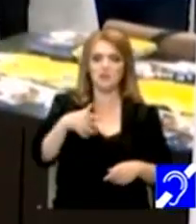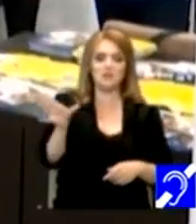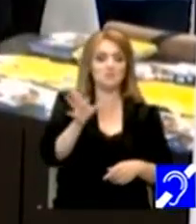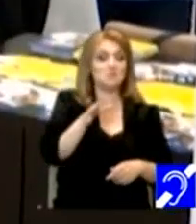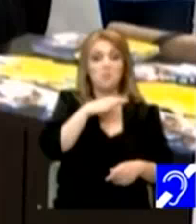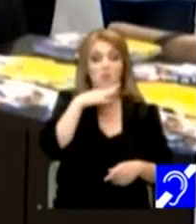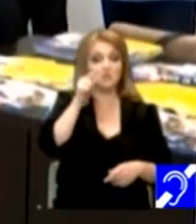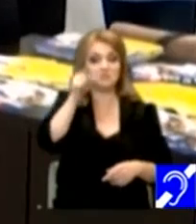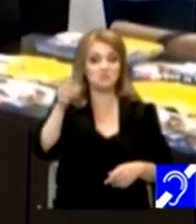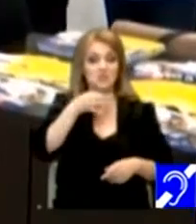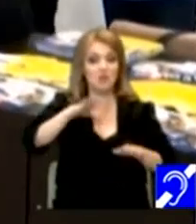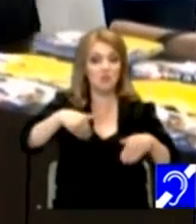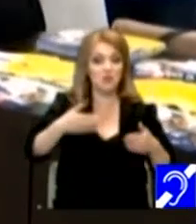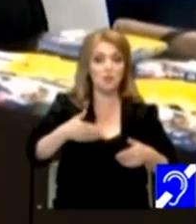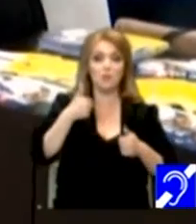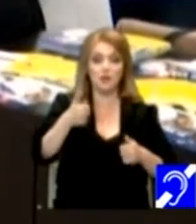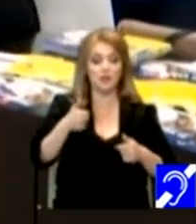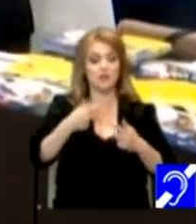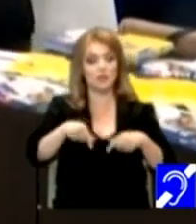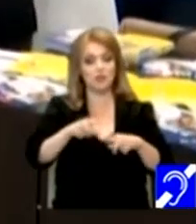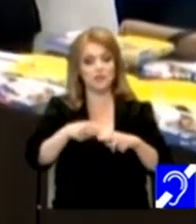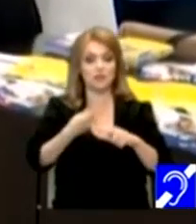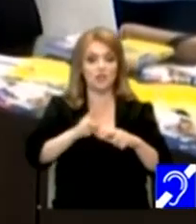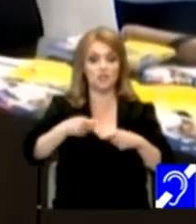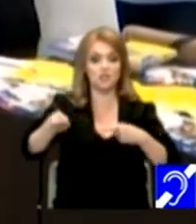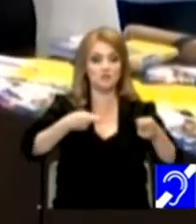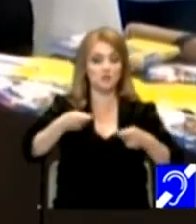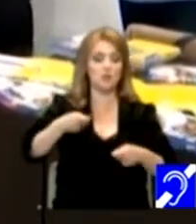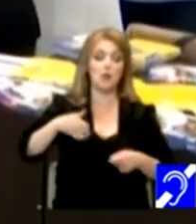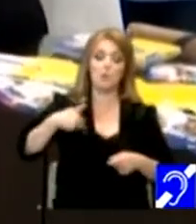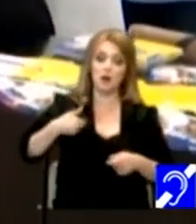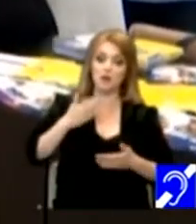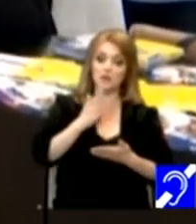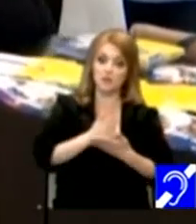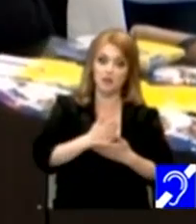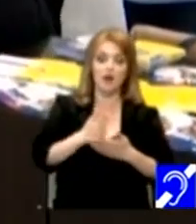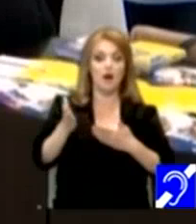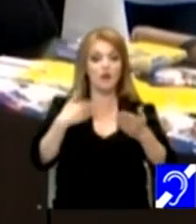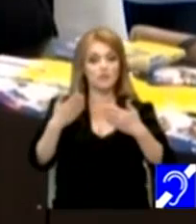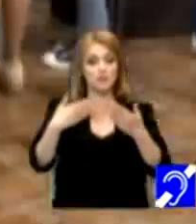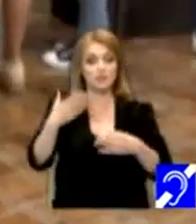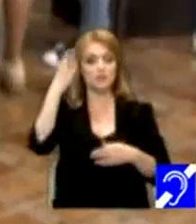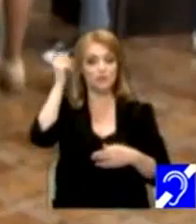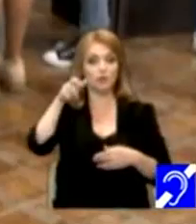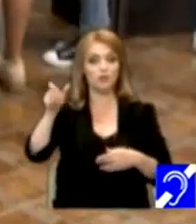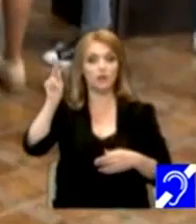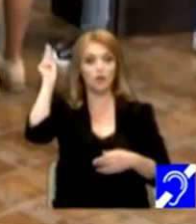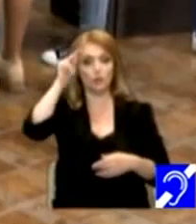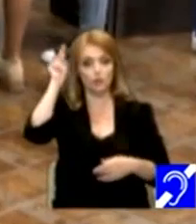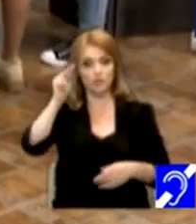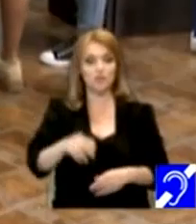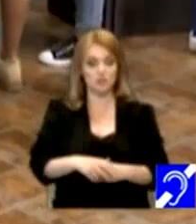oferte, este foarte bine că s-a organizat acest târg, este foarte util să comunicăm cu basarabenii care au studiat în România. Sunt burse